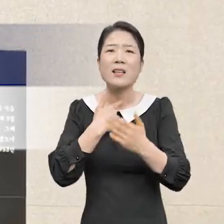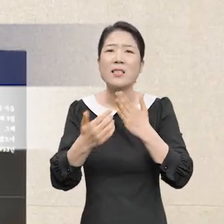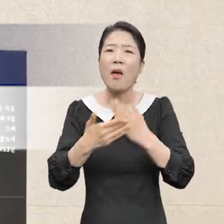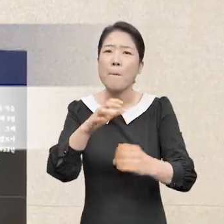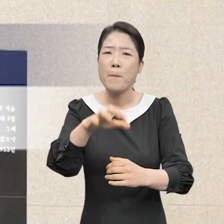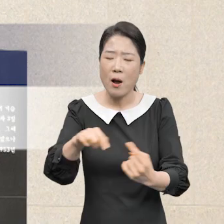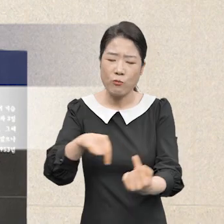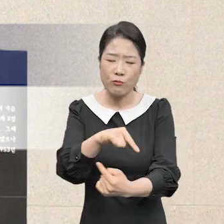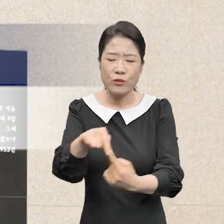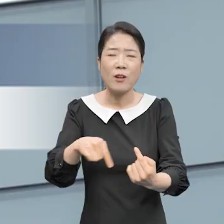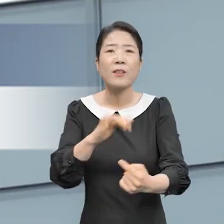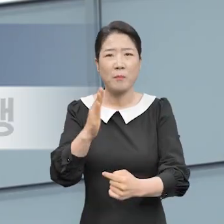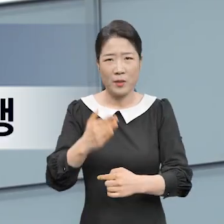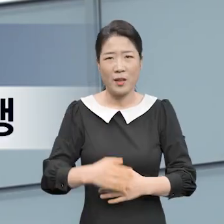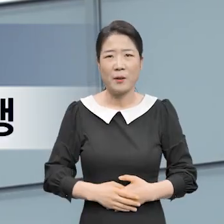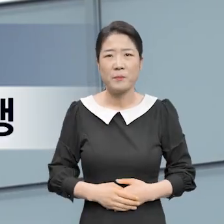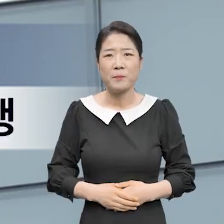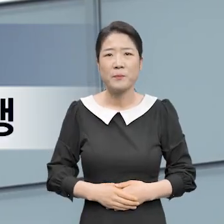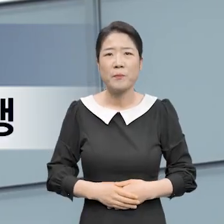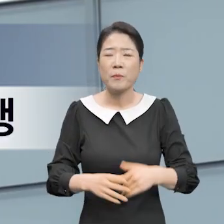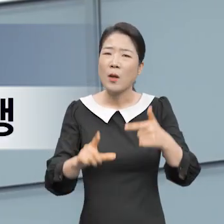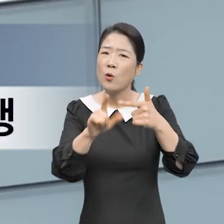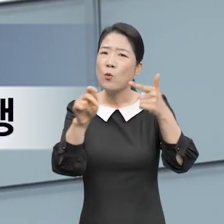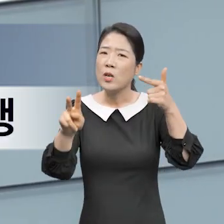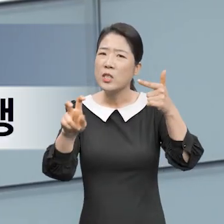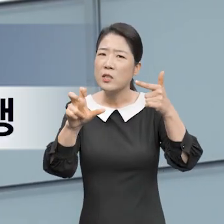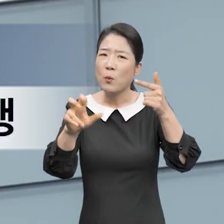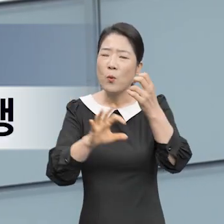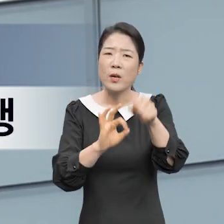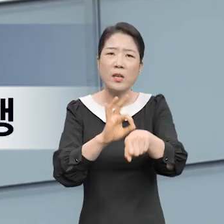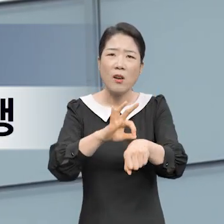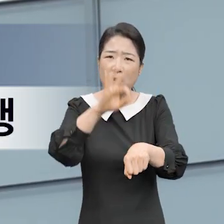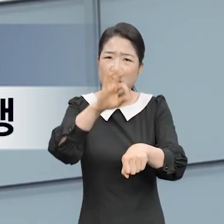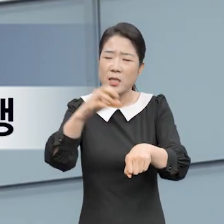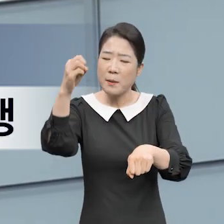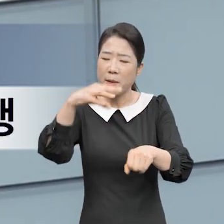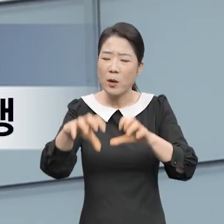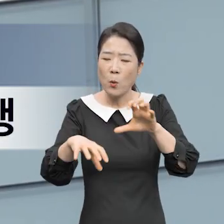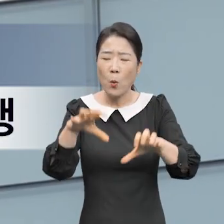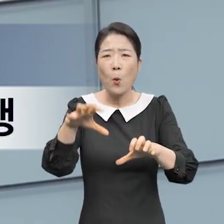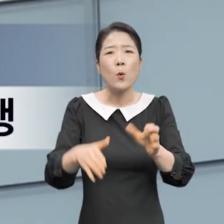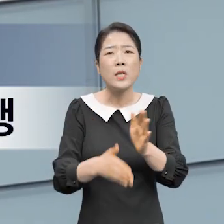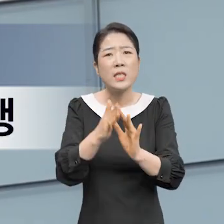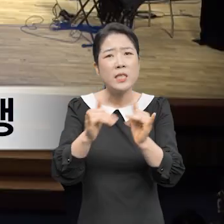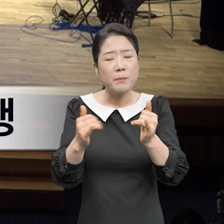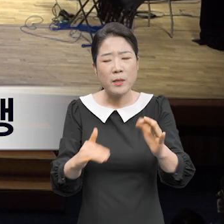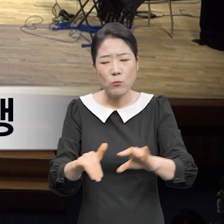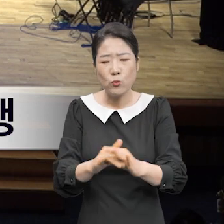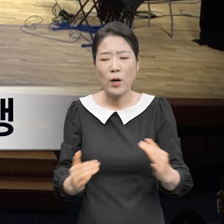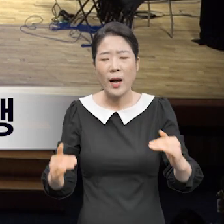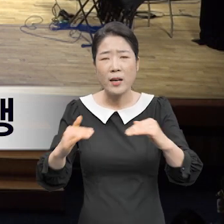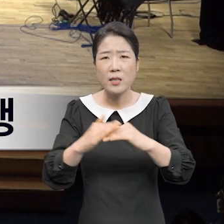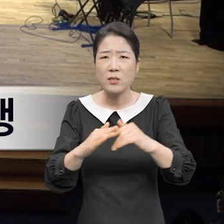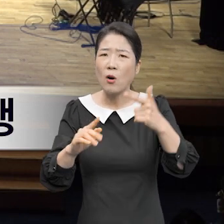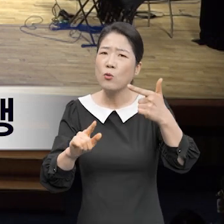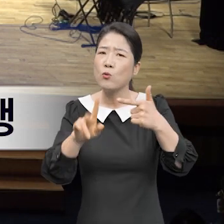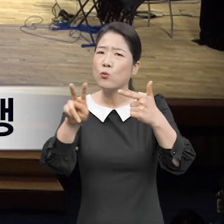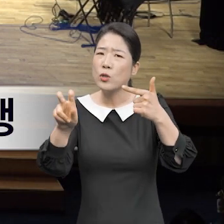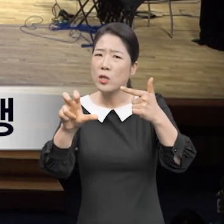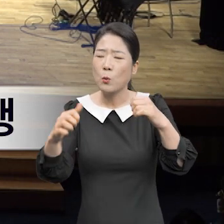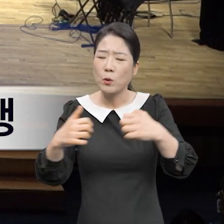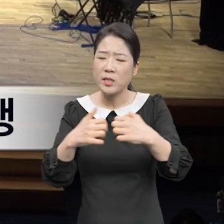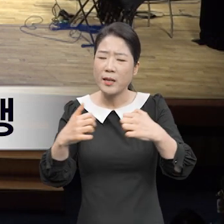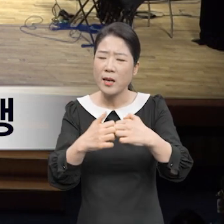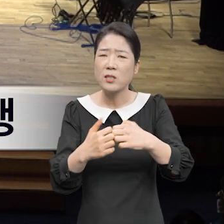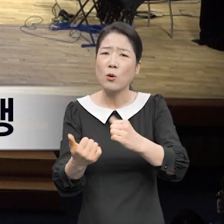체험마당이 운영됩니다 아울러 25일 오전 10시 빛고을 시민문화관에서는 6.25 전쟁에서